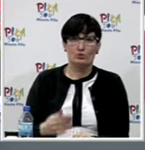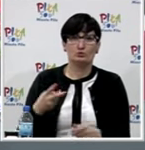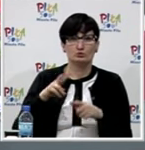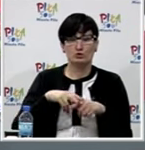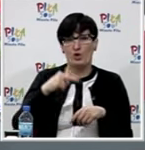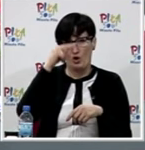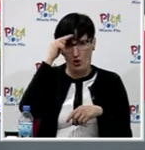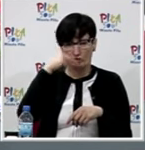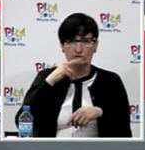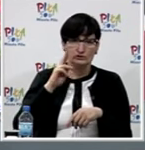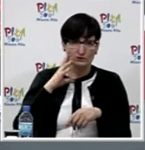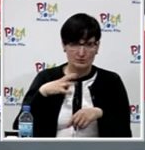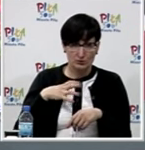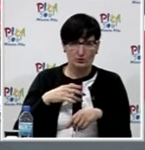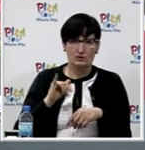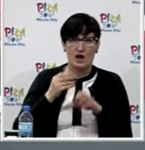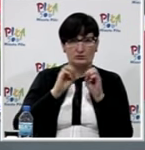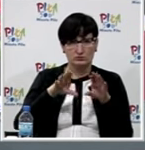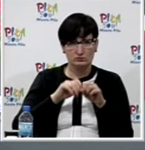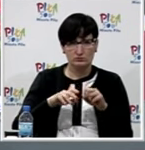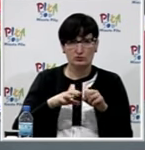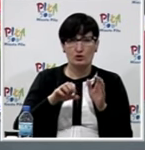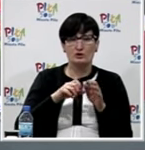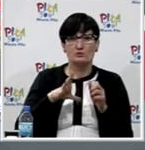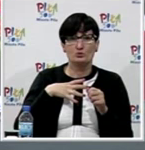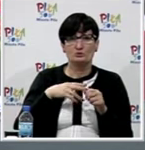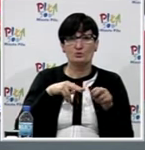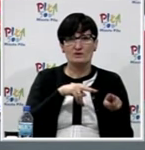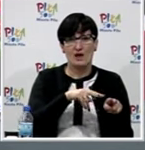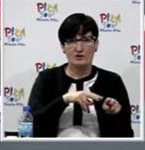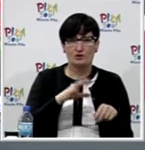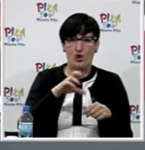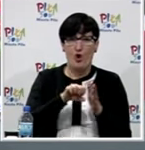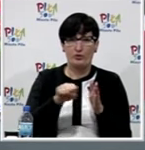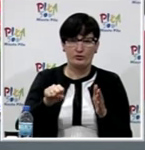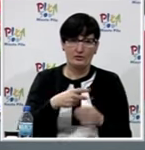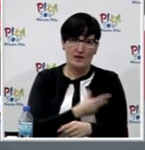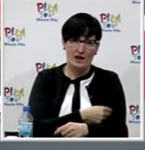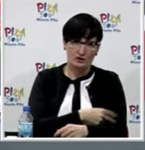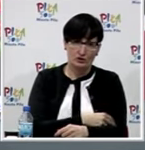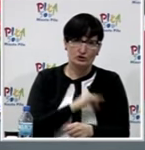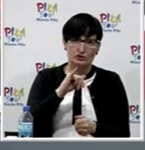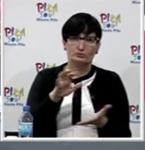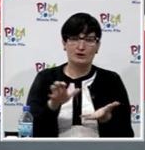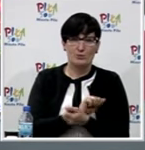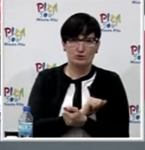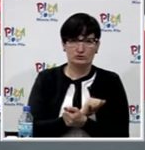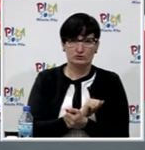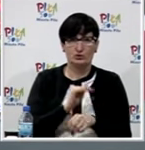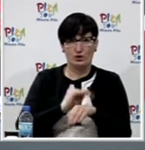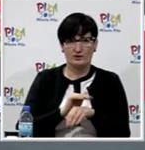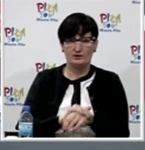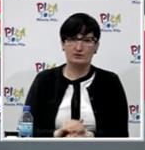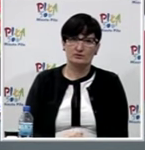problematyką uzależnień od substancji psychoaktywnych, a także przemocy rówieśniczej.